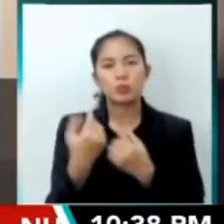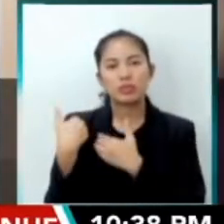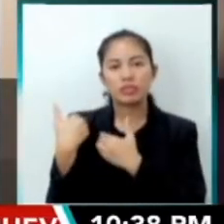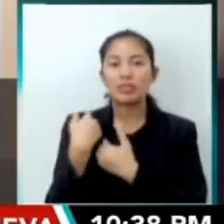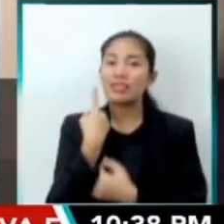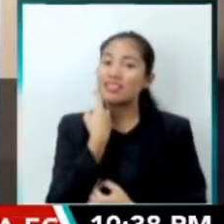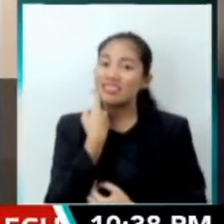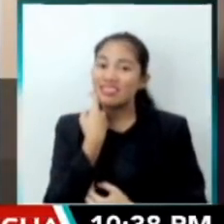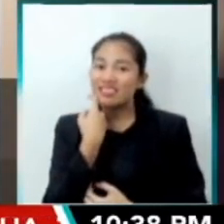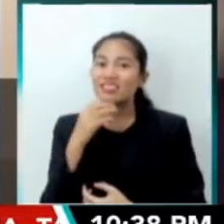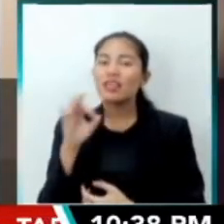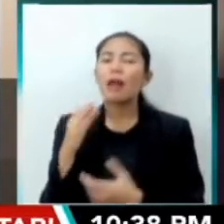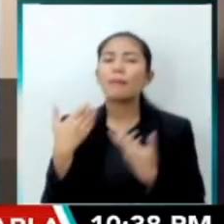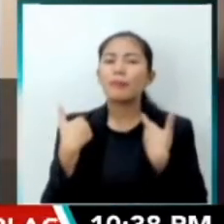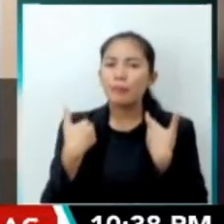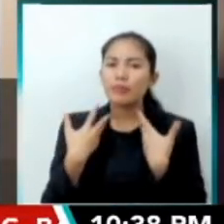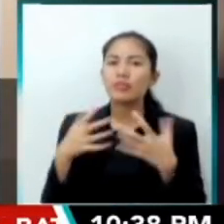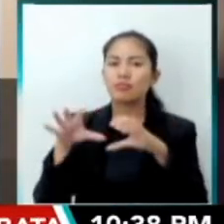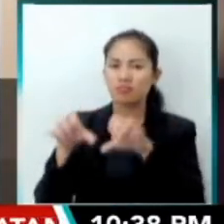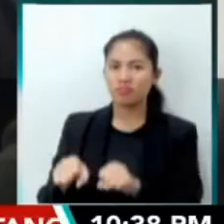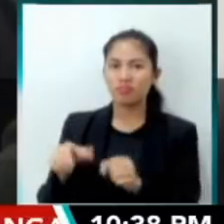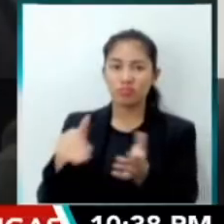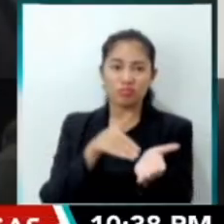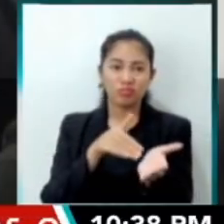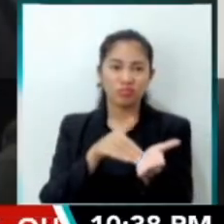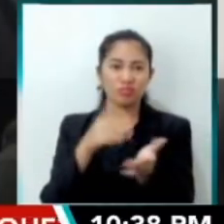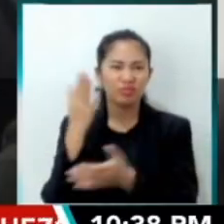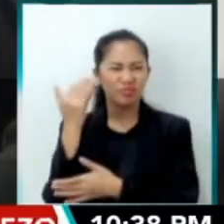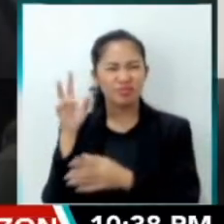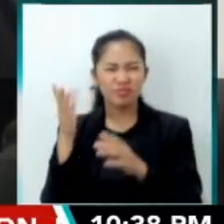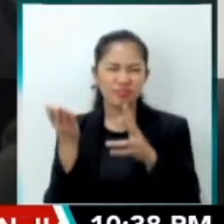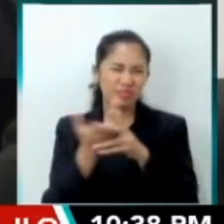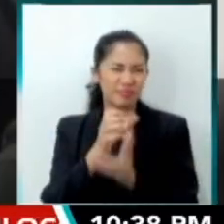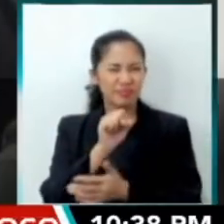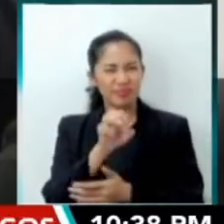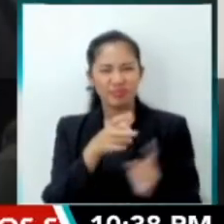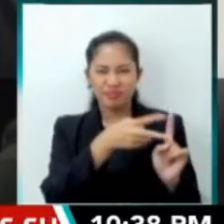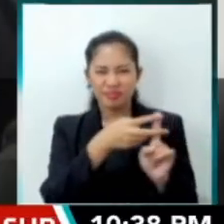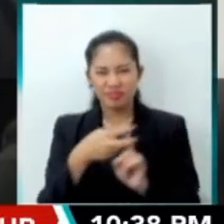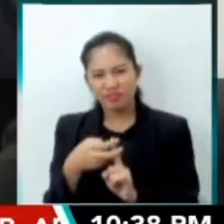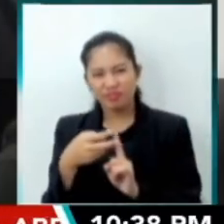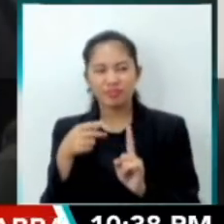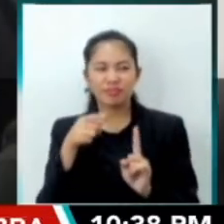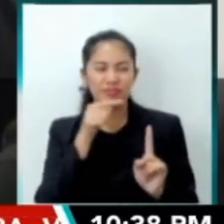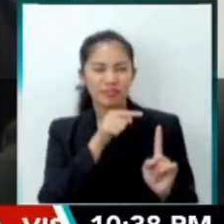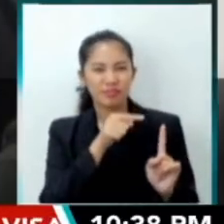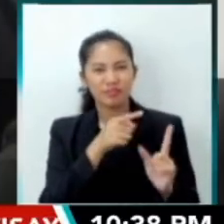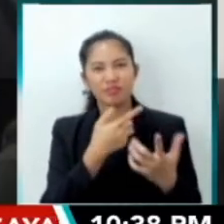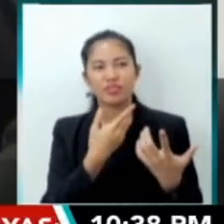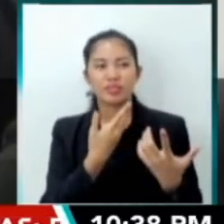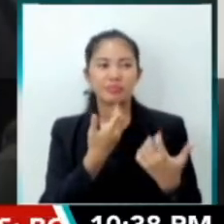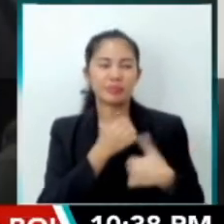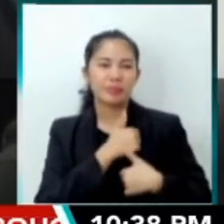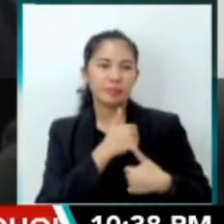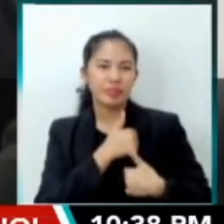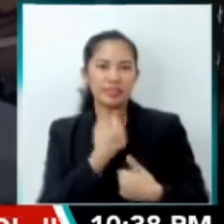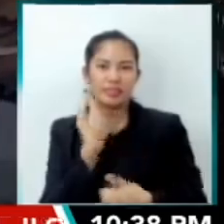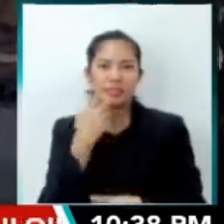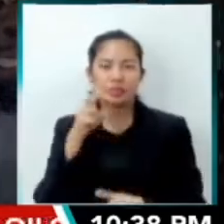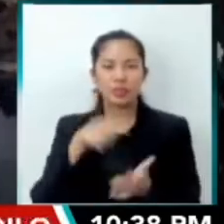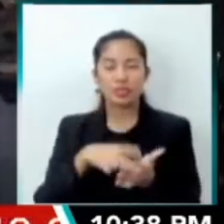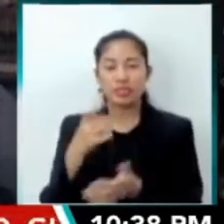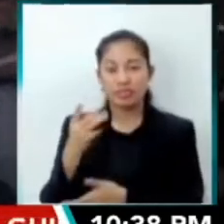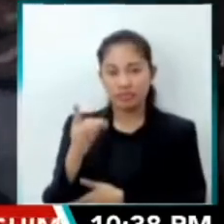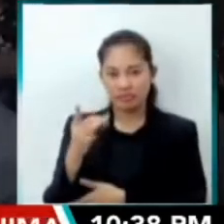illegal detention kaugnay sa pagdukot umano sa isang civilian auxiliary ng Philippine Army noong 2018. Nag-ikot sa